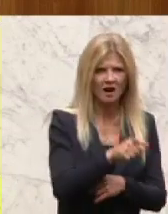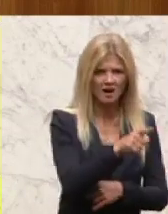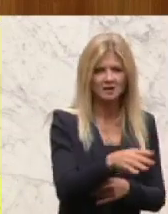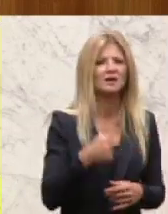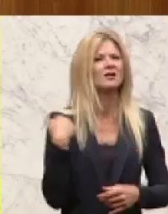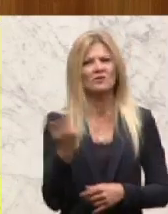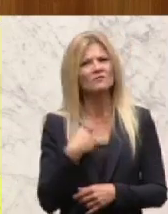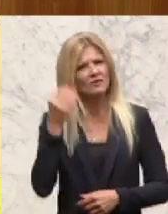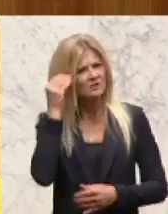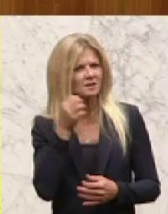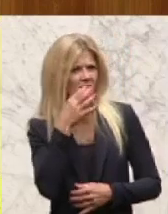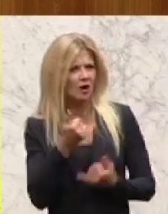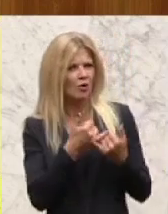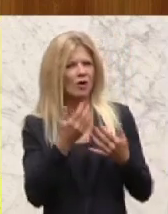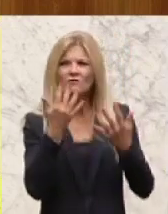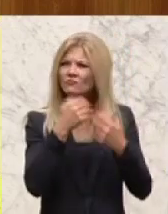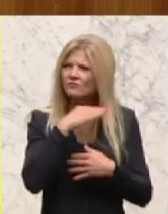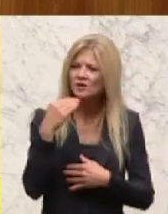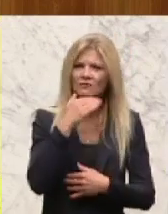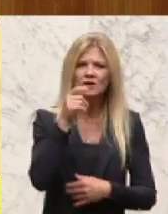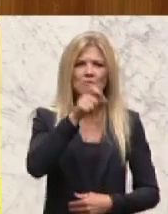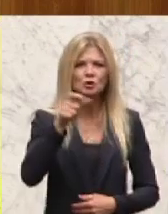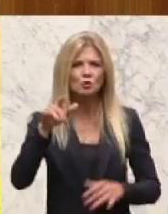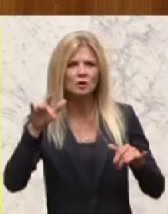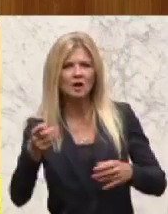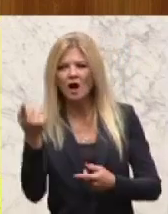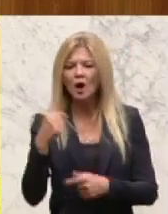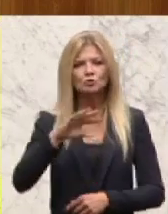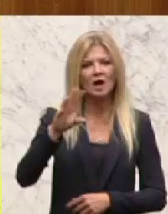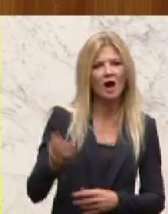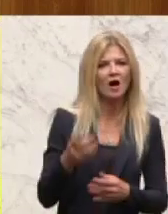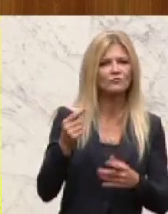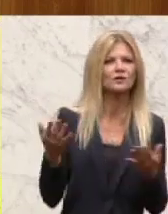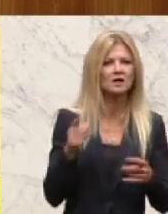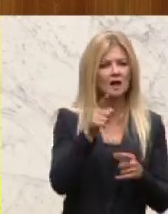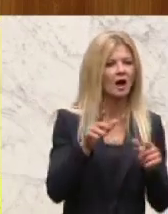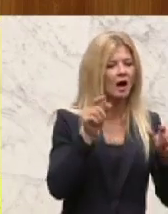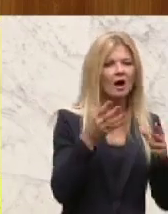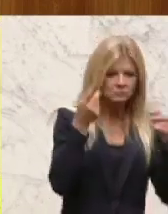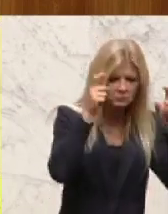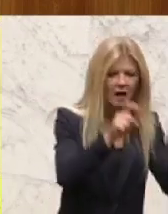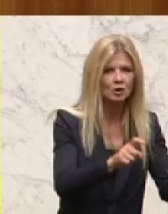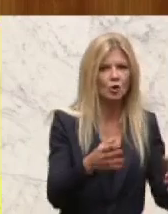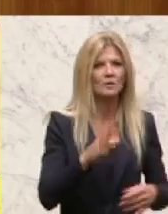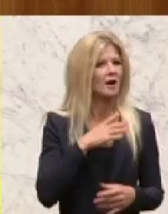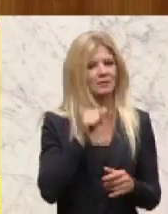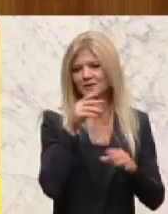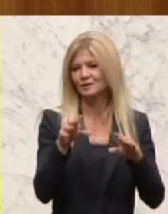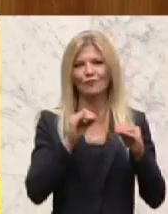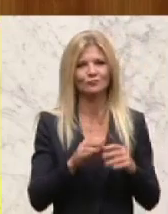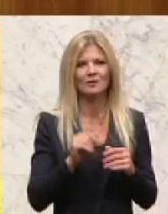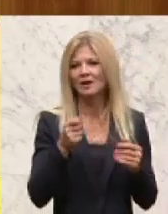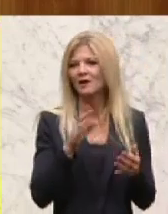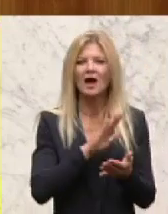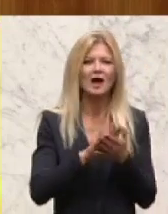in Italien landen. Die werden aber dort nicht aufgenommen, sondern die werden stillschweigend unter Bruch europäischer Regelungen nach Österreich